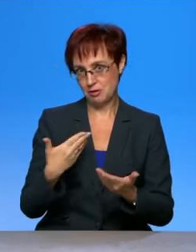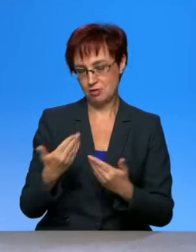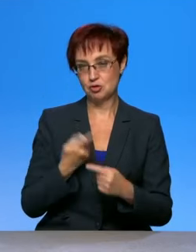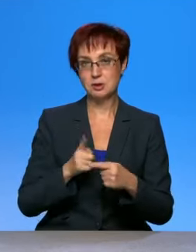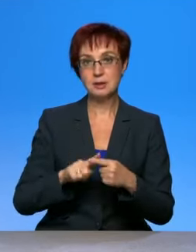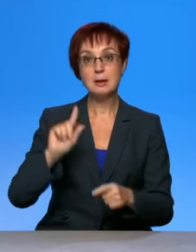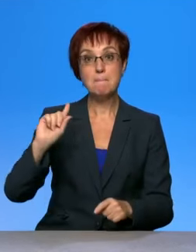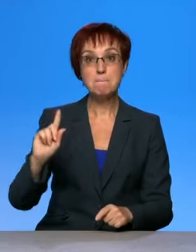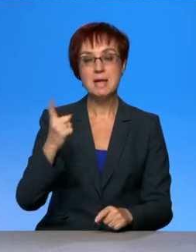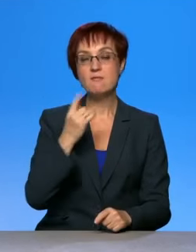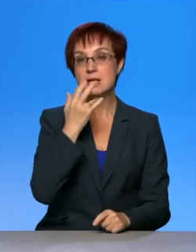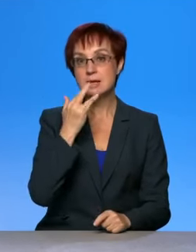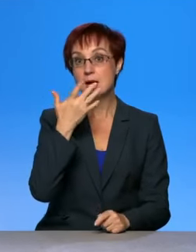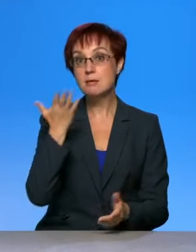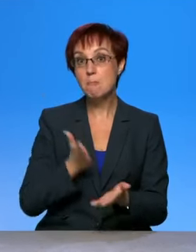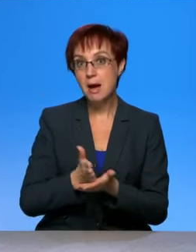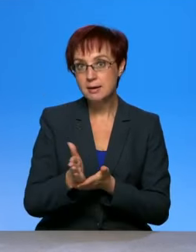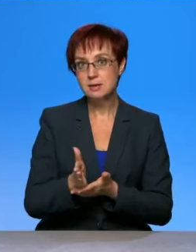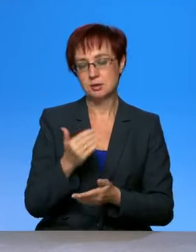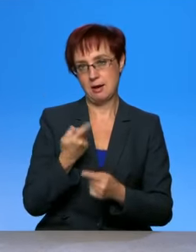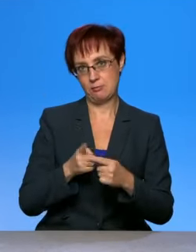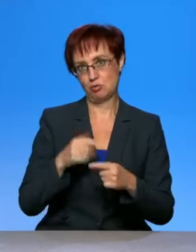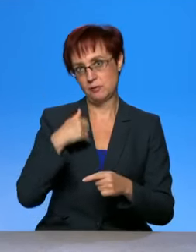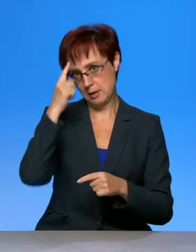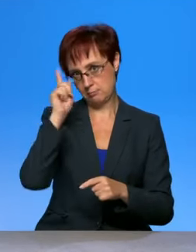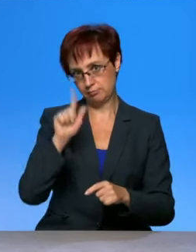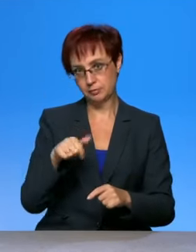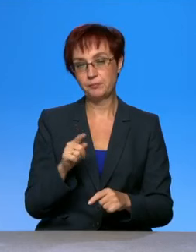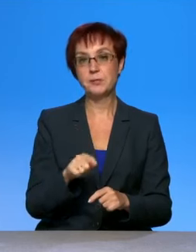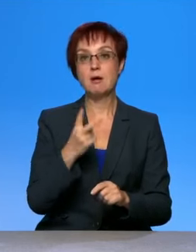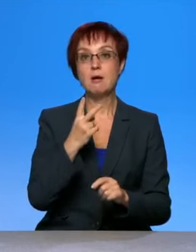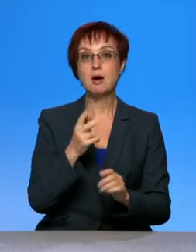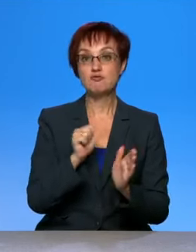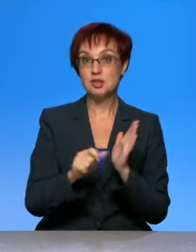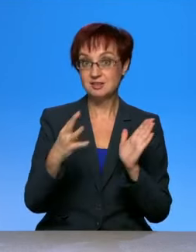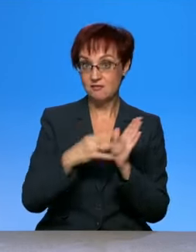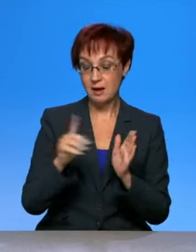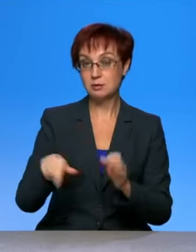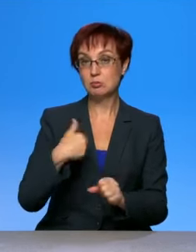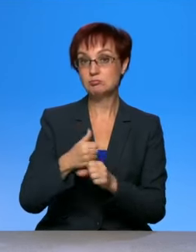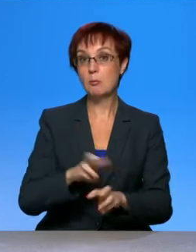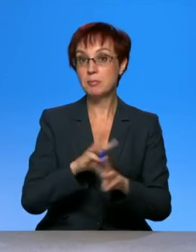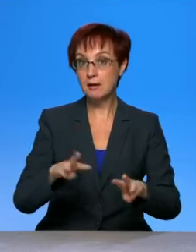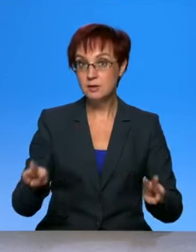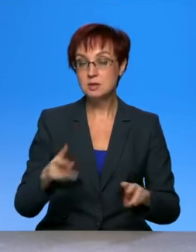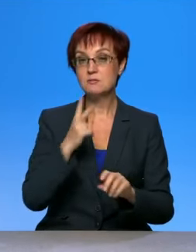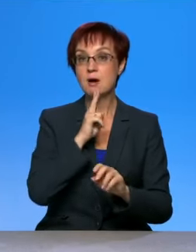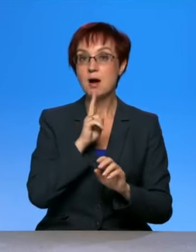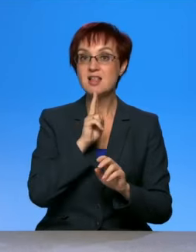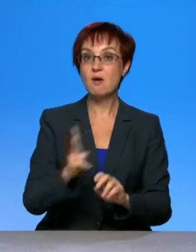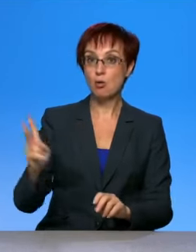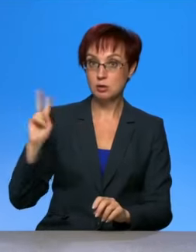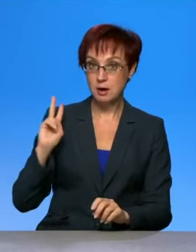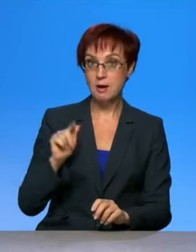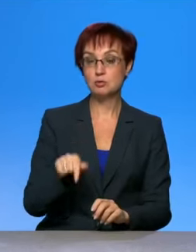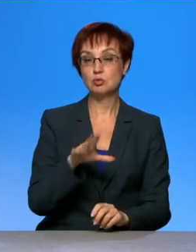сказали в шестьдесят девятом году он возглавил Правительство а двумя годами ранее он стал вице-канцлер министром иностранных дел большой поворот